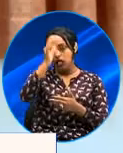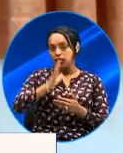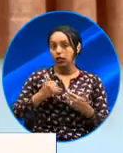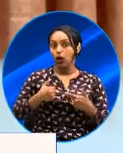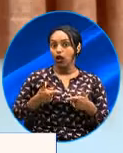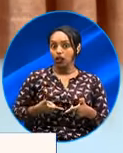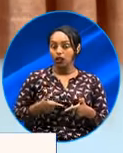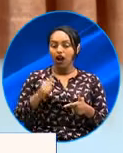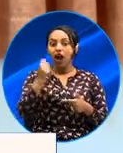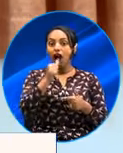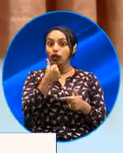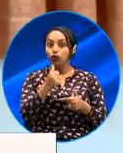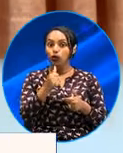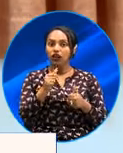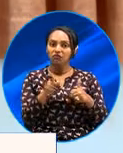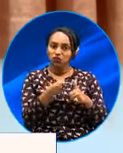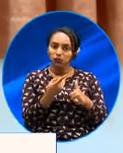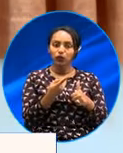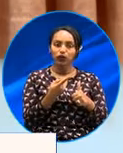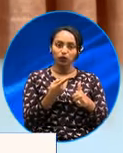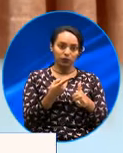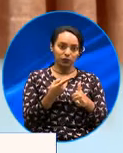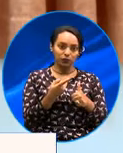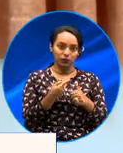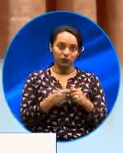አለ። አልኮል አንዱ